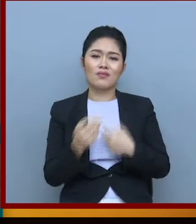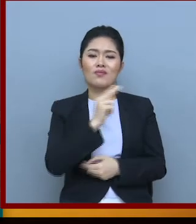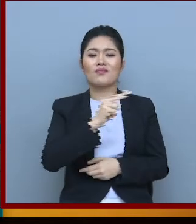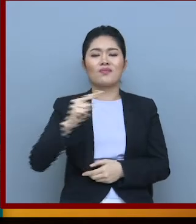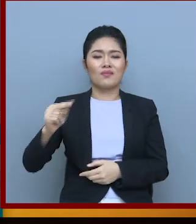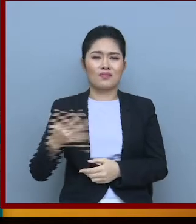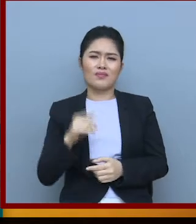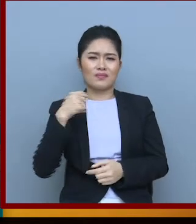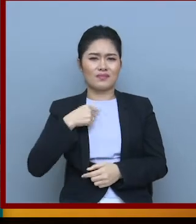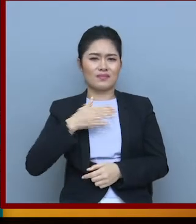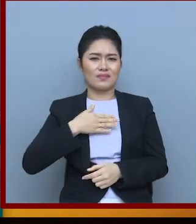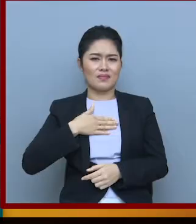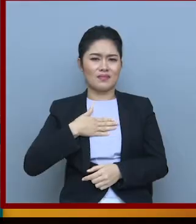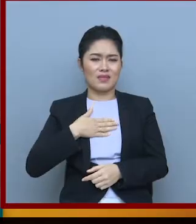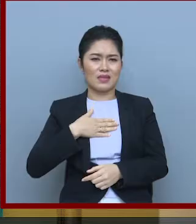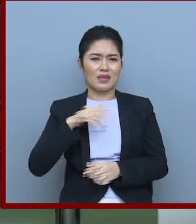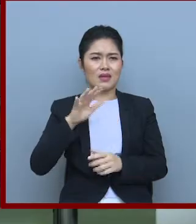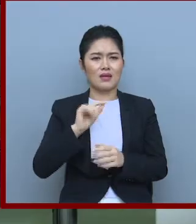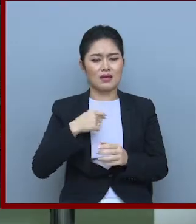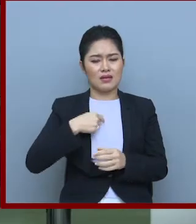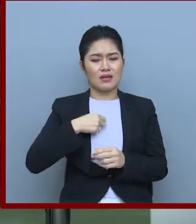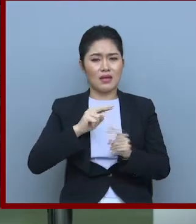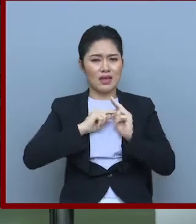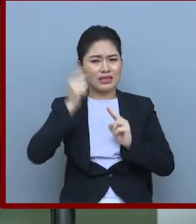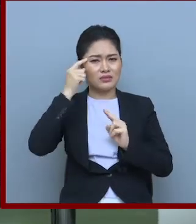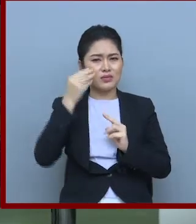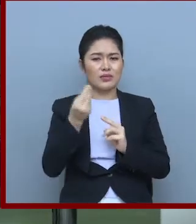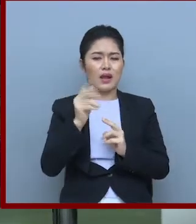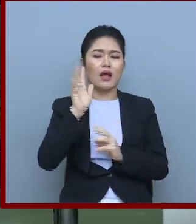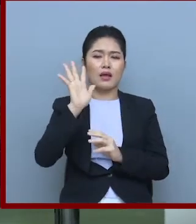อันนี้ผมใช้ประมาณ 5,000 มิลลิเซกหรือ1วินาที